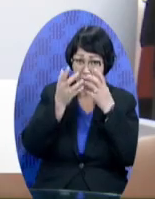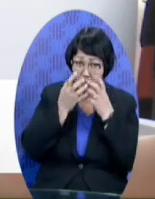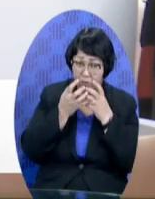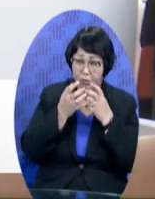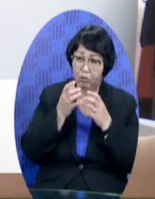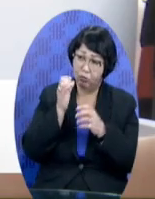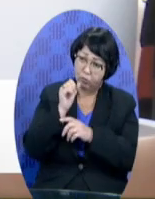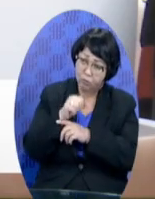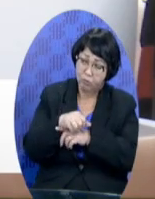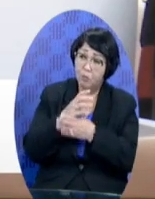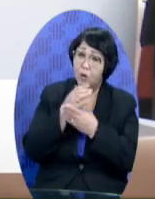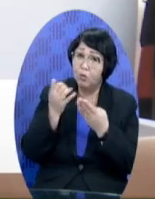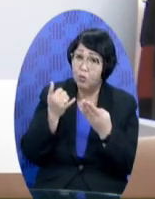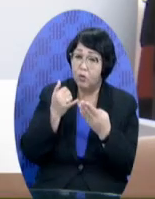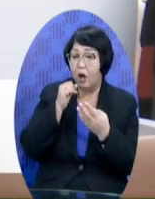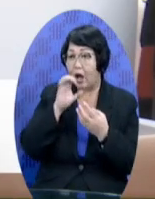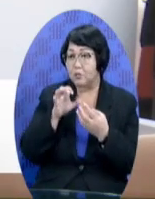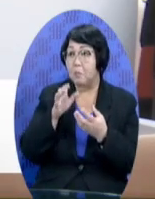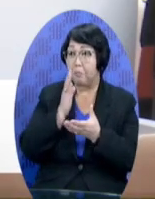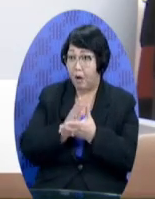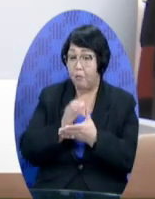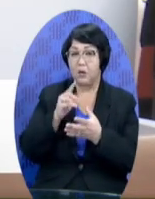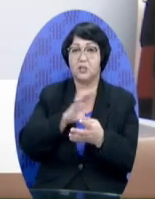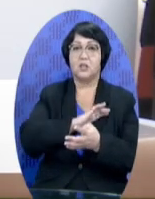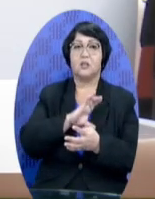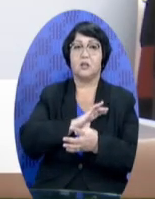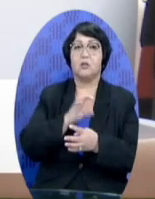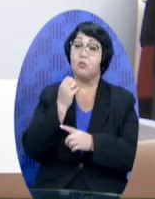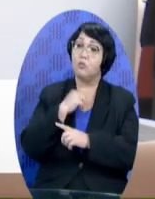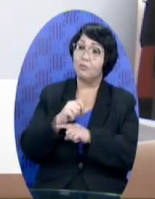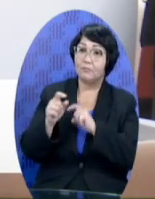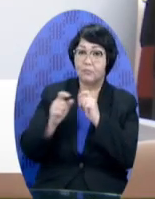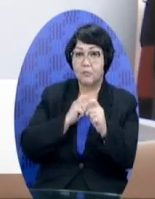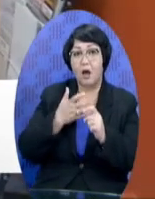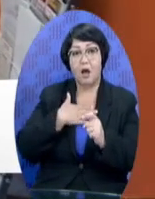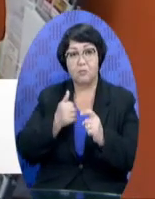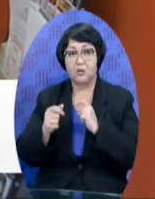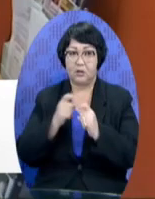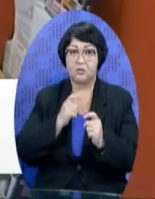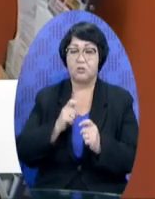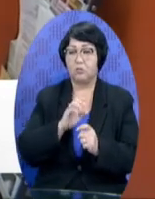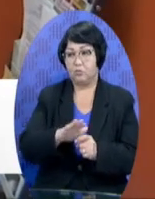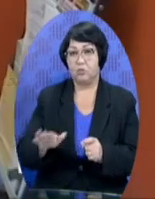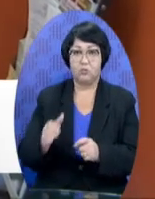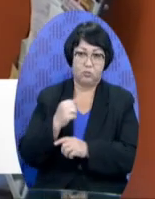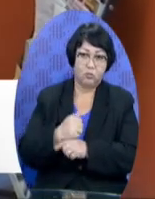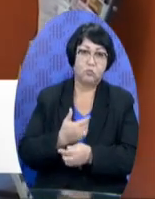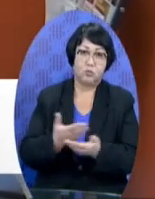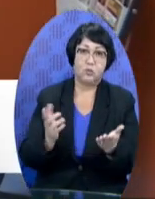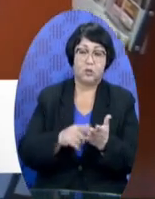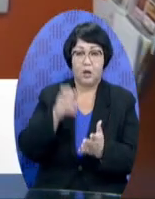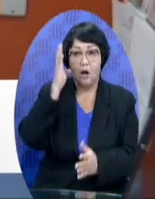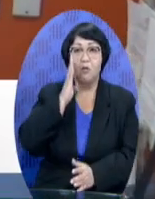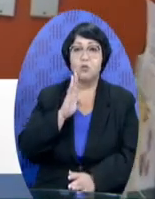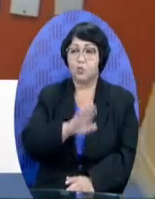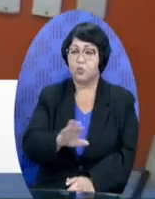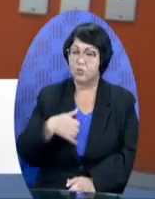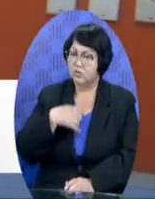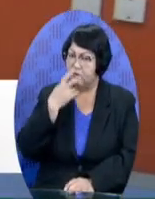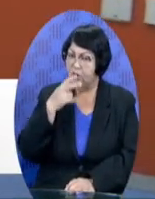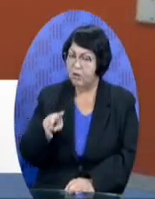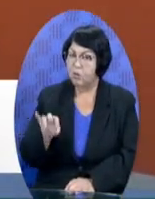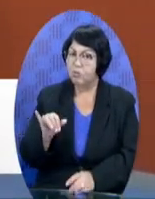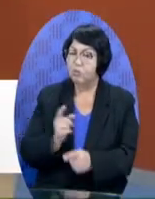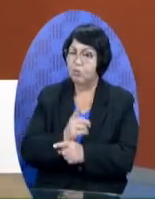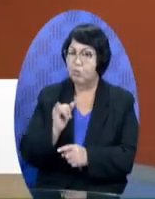хүүхдийнхаа сэтгэл зүйн дэслийг бас хүүхдтэйгээ харилцах шаардлагатай, амьд харилцаа байх шаардлагатай. Тиймээс эцэг эхчүүд хүүхдээ ажиглаж буруу зуршлыг нь